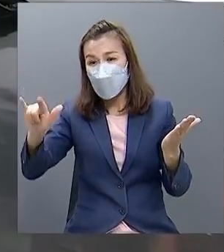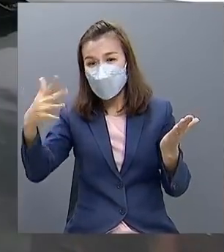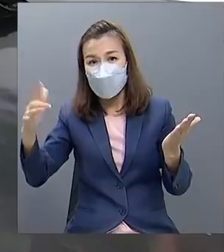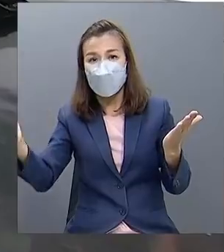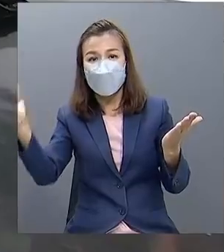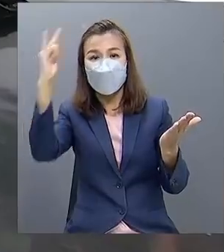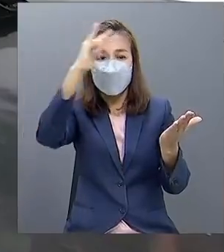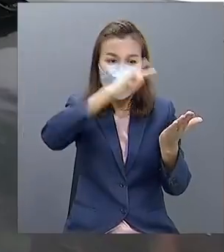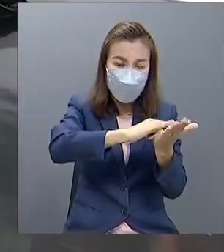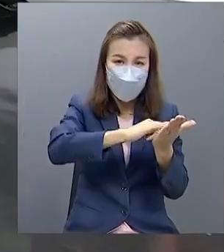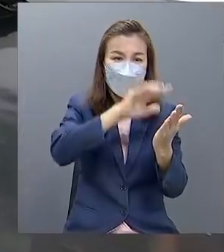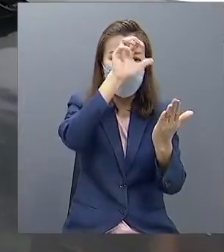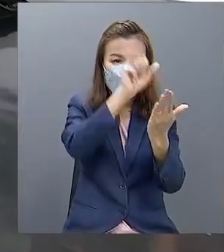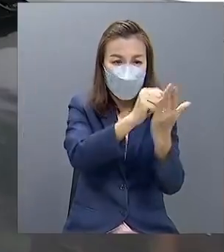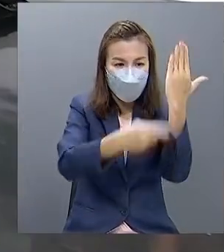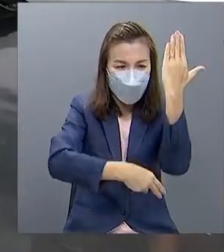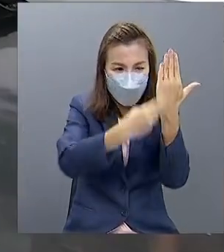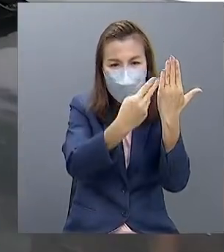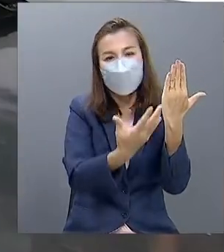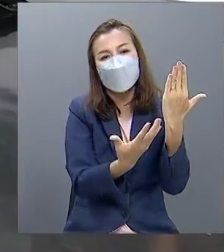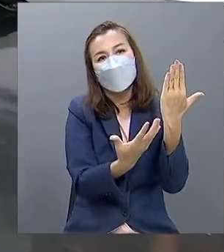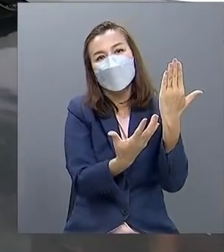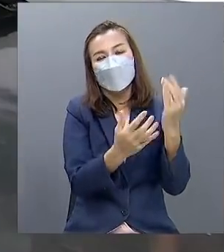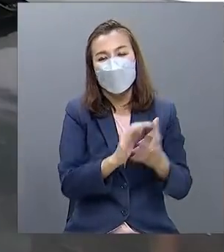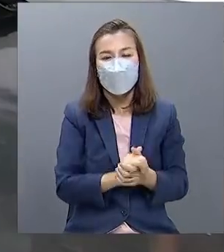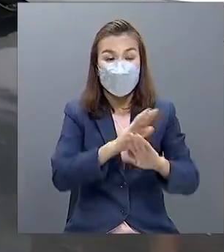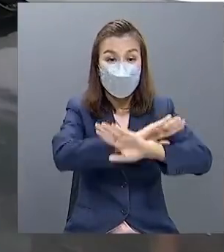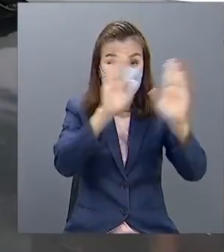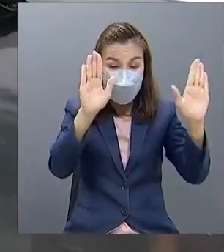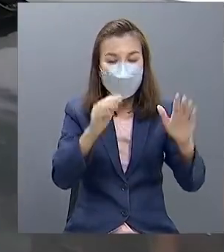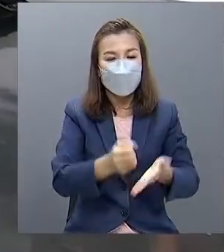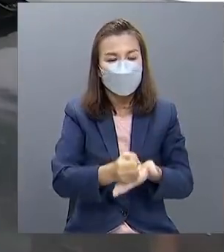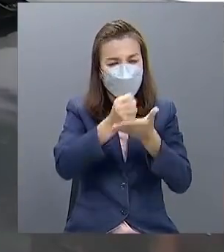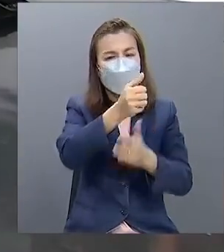จองโรงแรมก็ถ้ายกเลิกอาจจะกระตุ้นการท่องเที่ยวได้ทั้งสองทางเลย ใช่ค่ะ ขอบคุณค่ะ